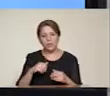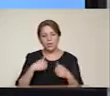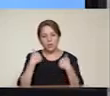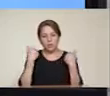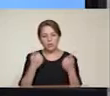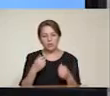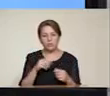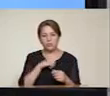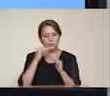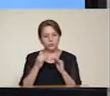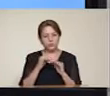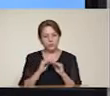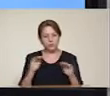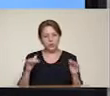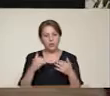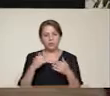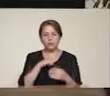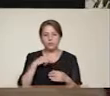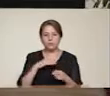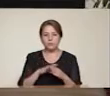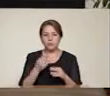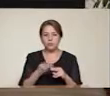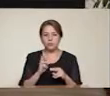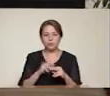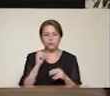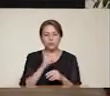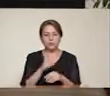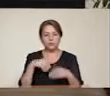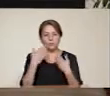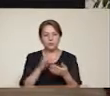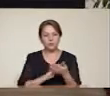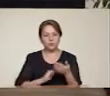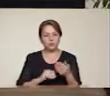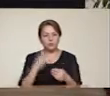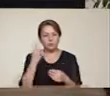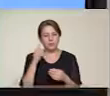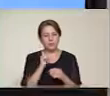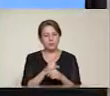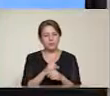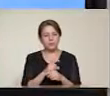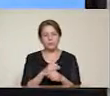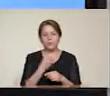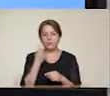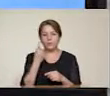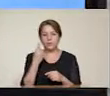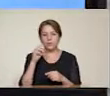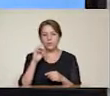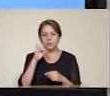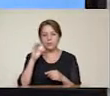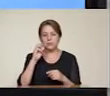o'qib olasiz. Ana endi mustaqil bajarish uchun ushbu topshiriqlarni yozib oling. Birinchi topshirig'imiz: bitta